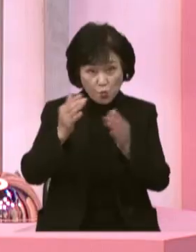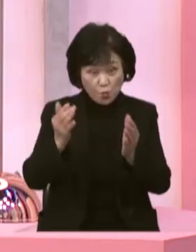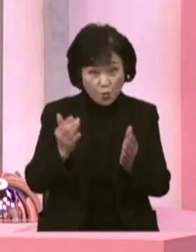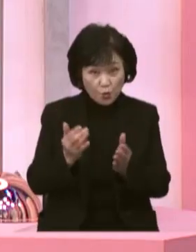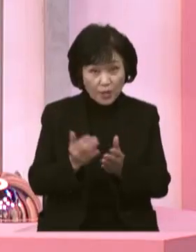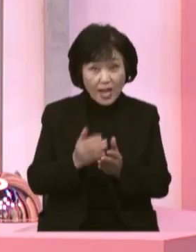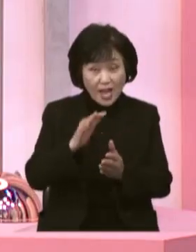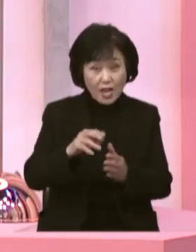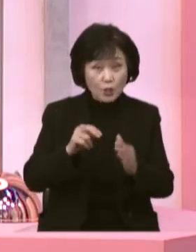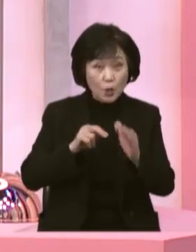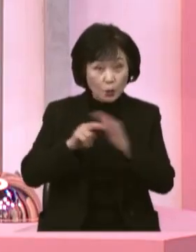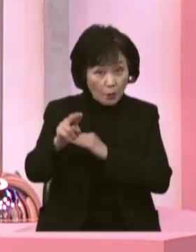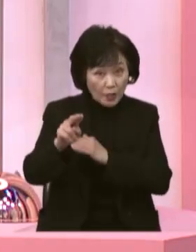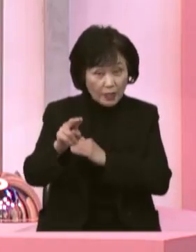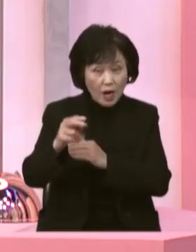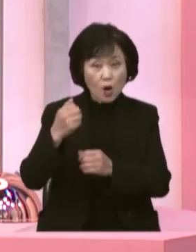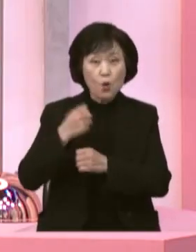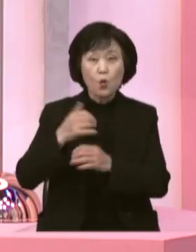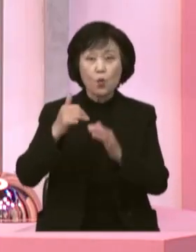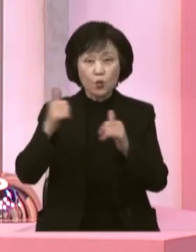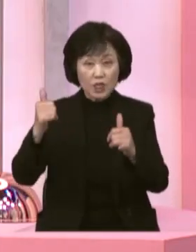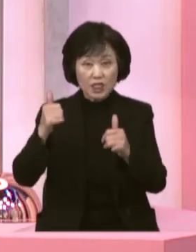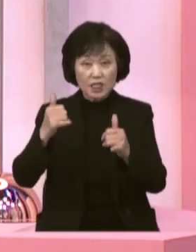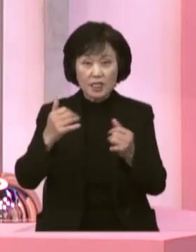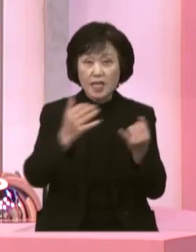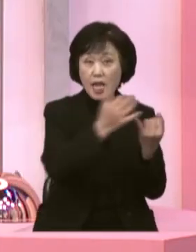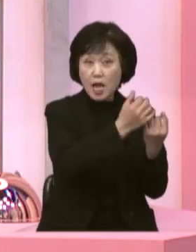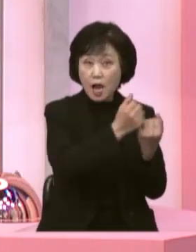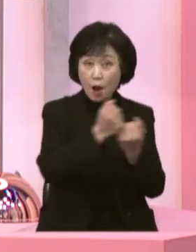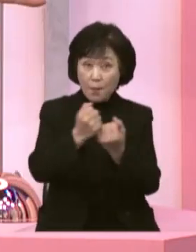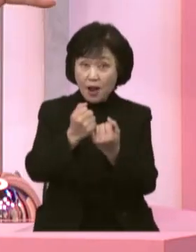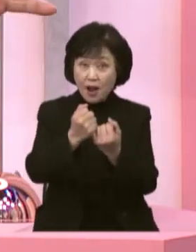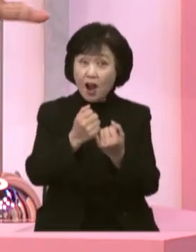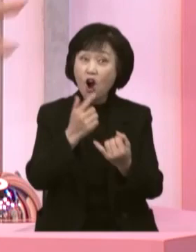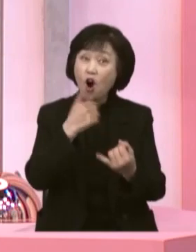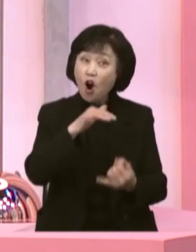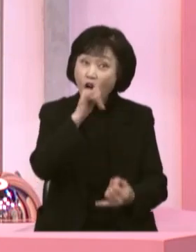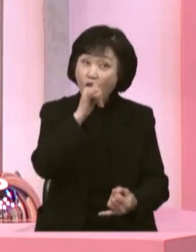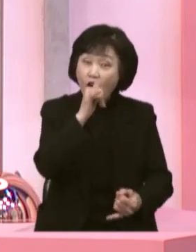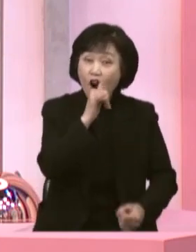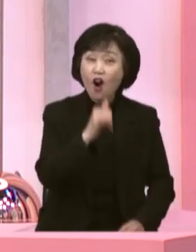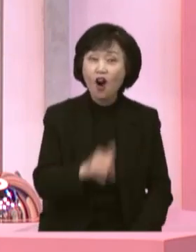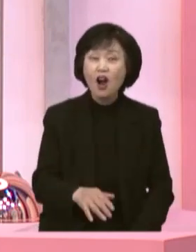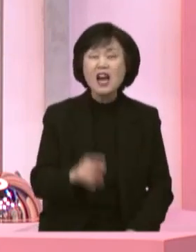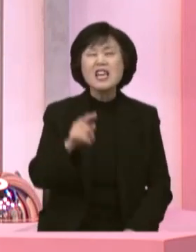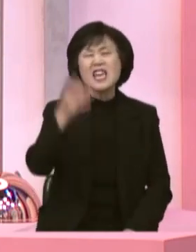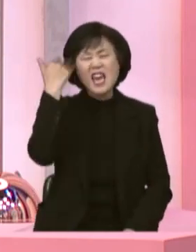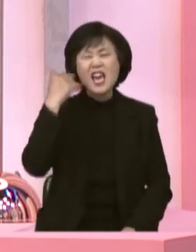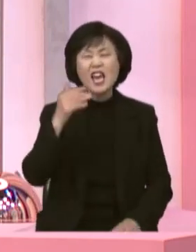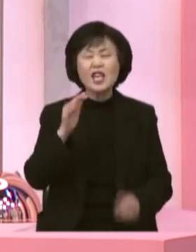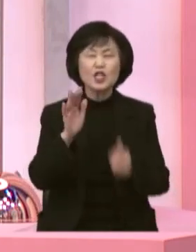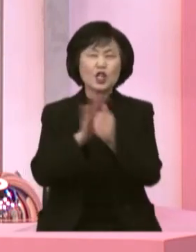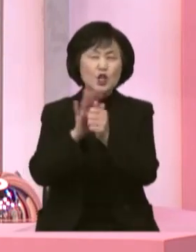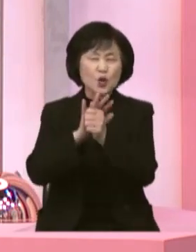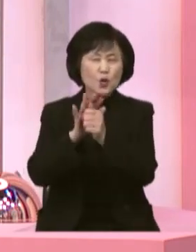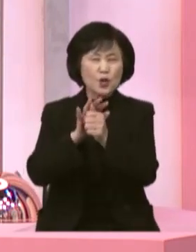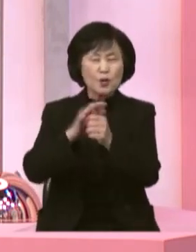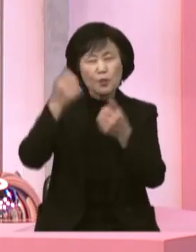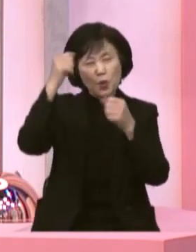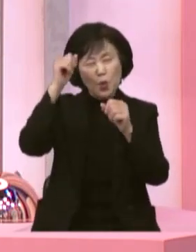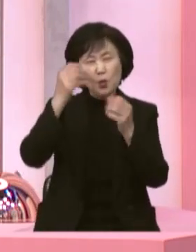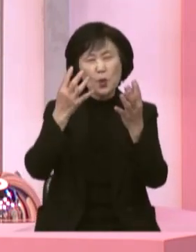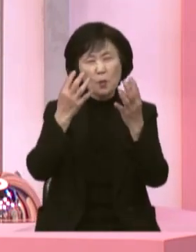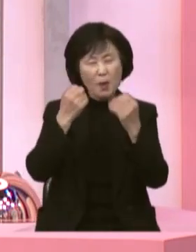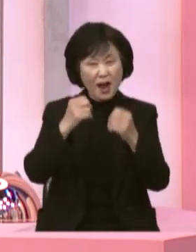네. 제가 MC란 말이에요. 그럼 그 연병장에 어마어마하잖아. 많았잖아. 네. 그러면 무대니까 그리고 뭐니까